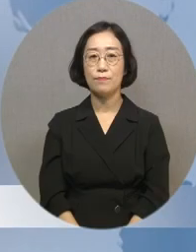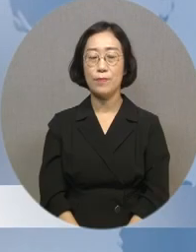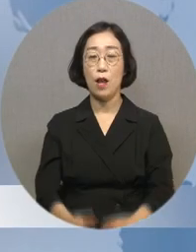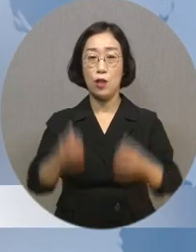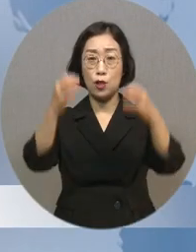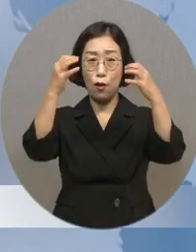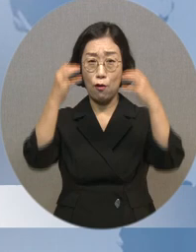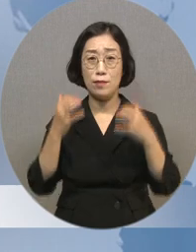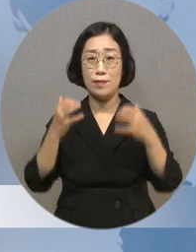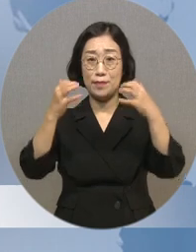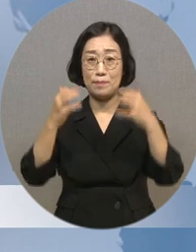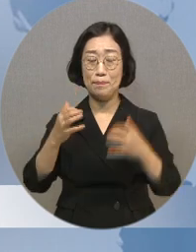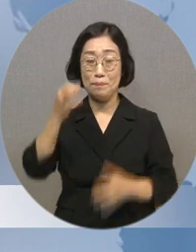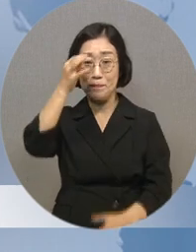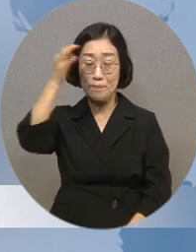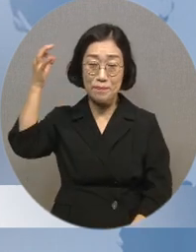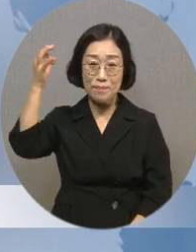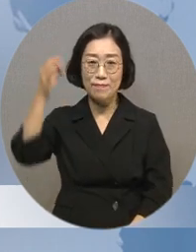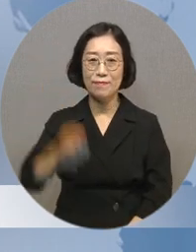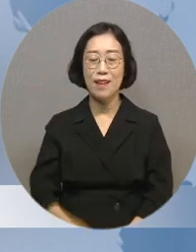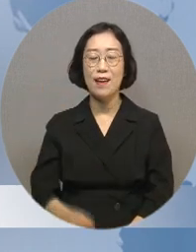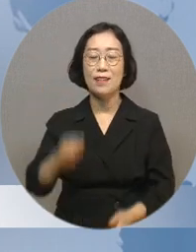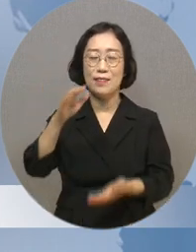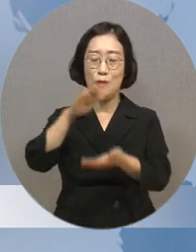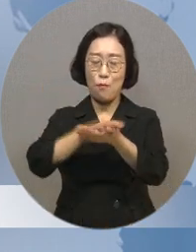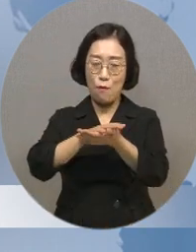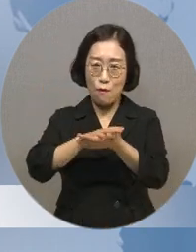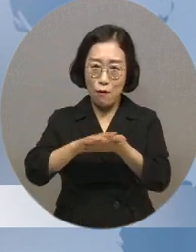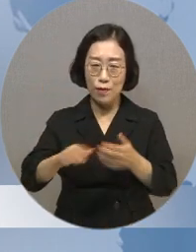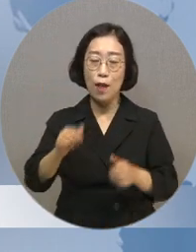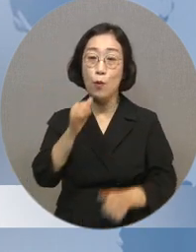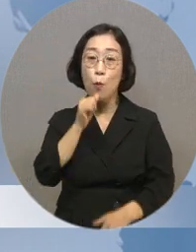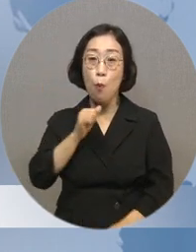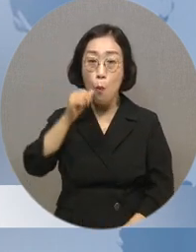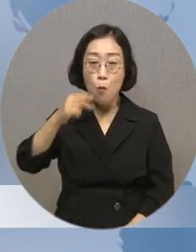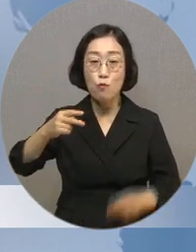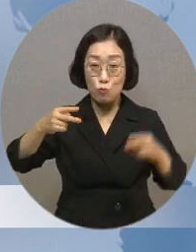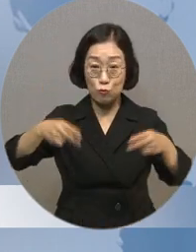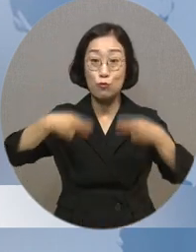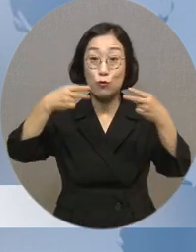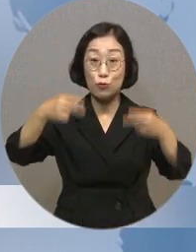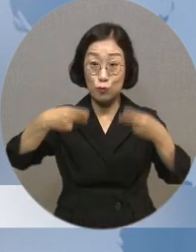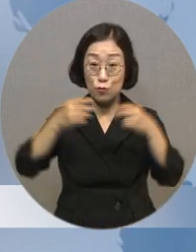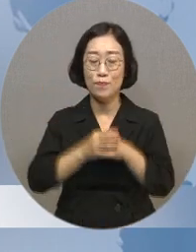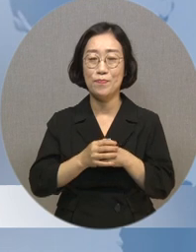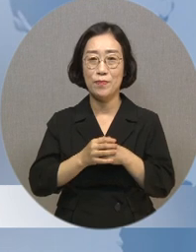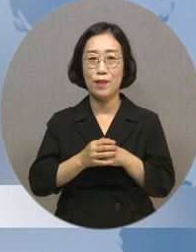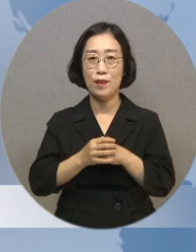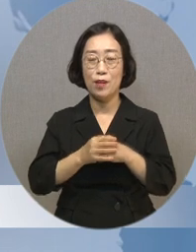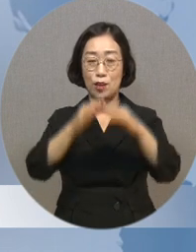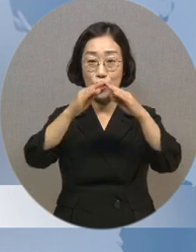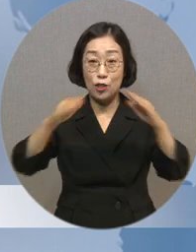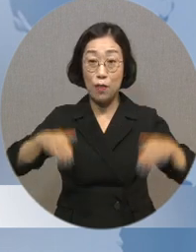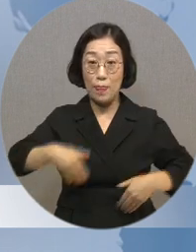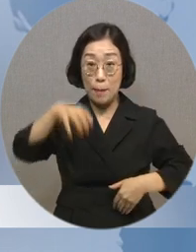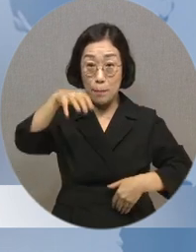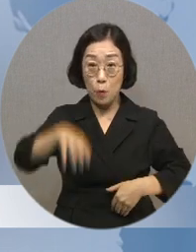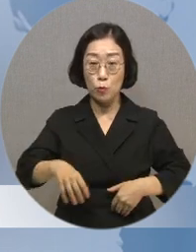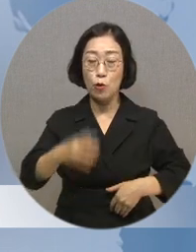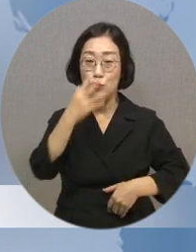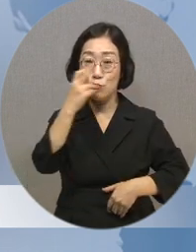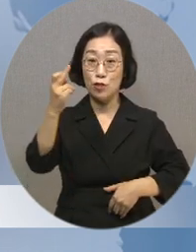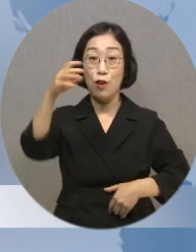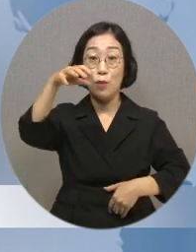여름하면 떠오르는 음식 중 하나가 시원한 콩국수 아닐까 싶은데요. 전남 순천시에서 이웃 주민들과